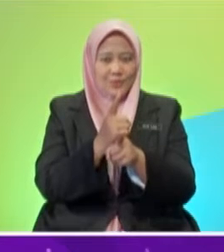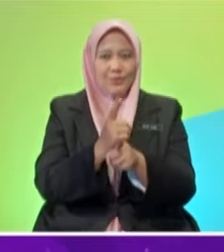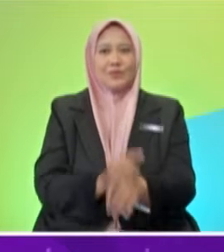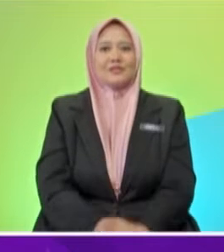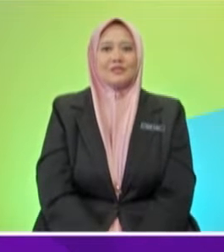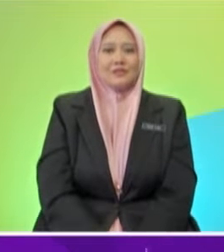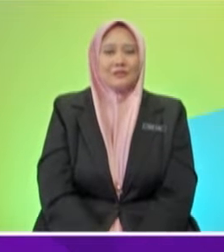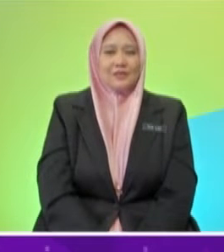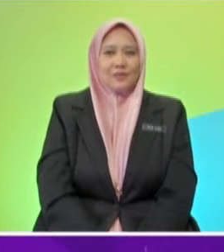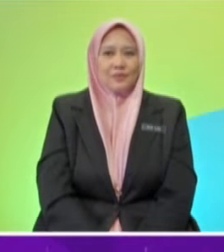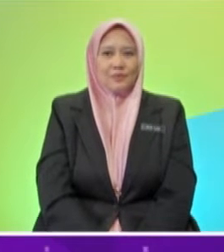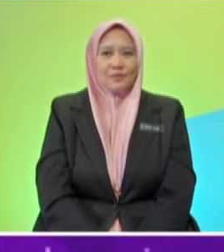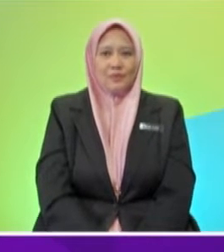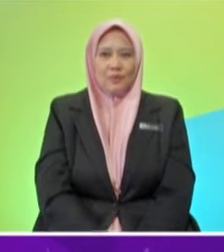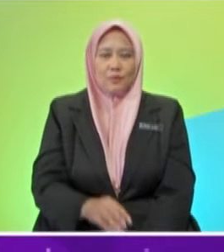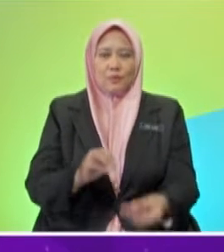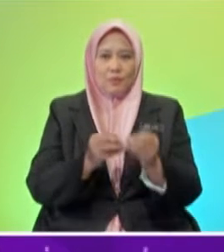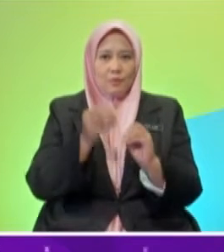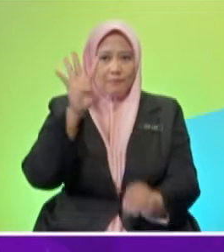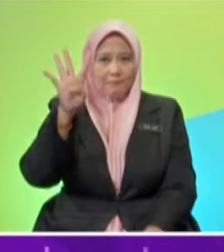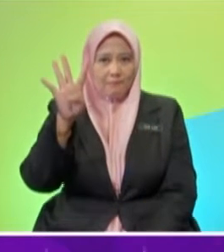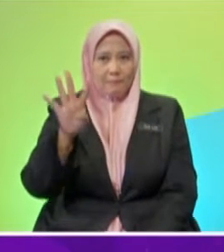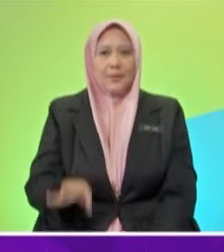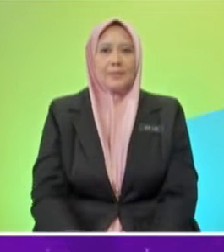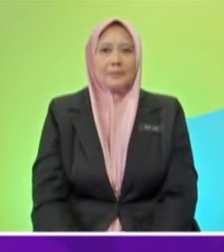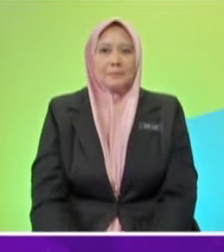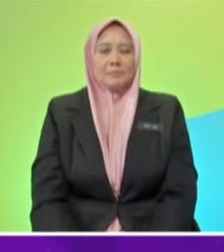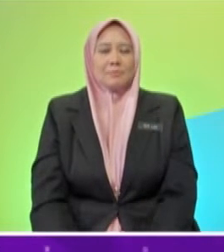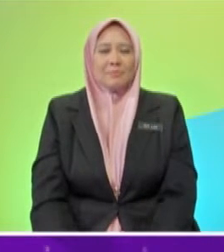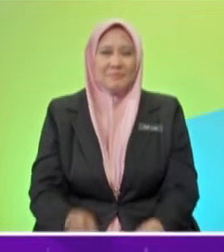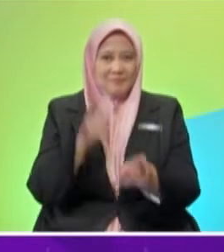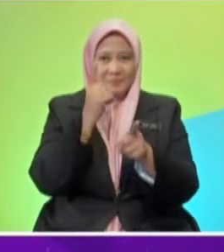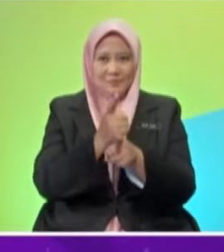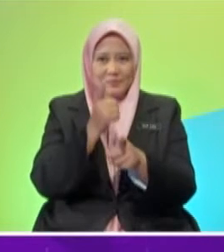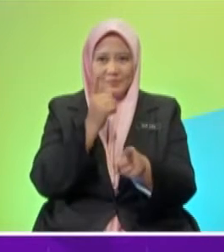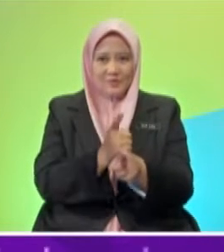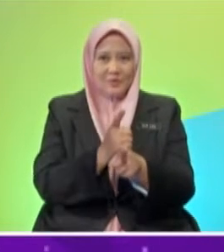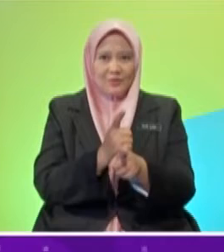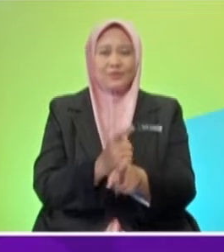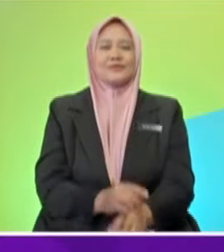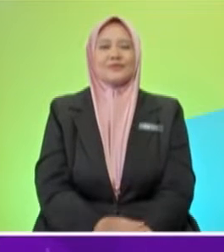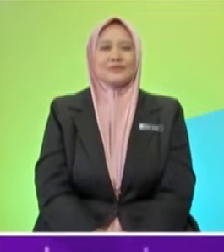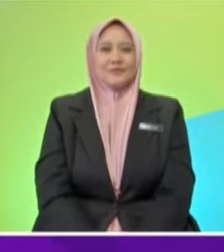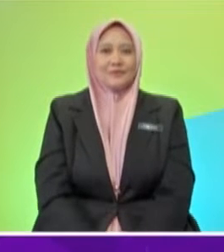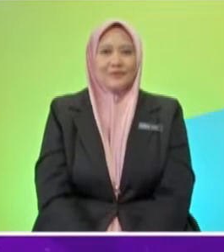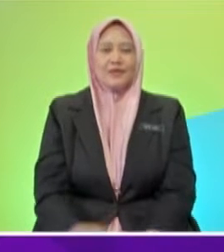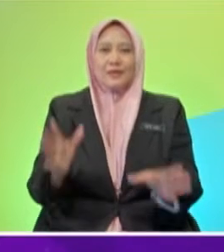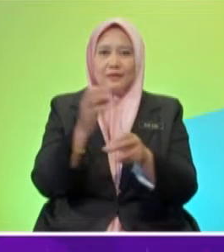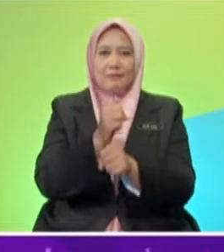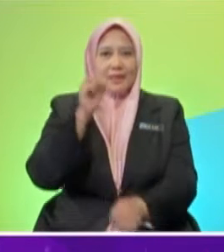seterusnya sampai makan secara tidak hanya sumber protein Woi Sophia pun dapat lima